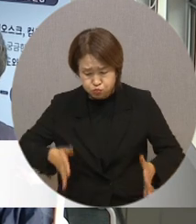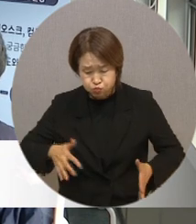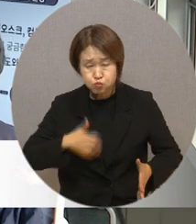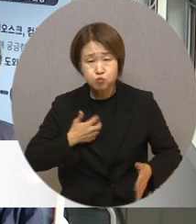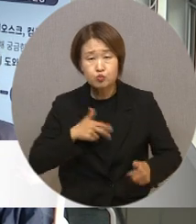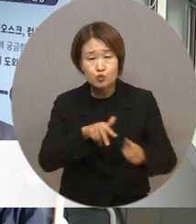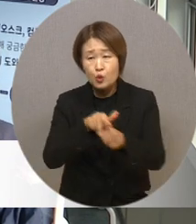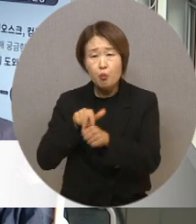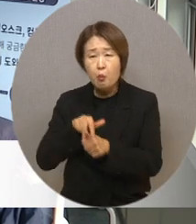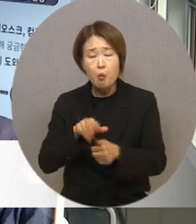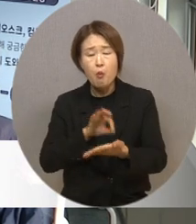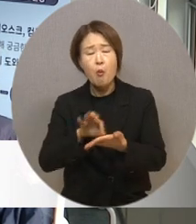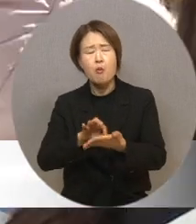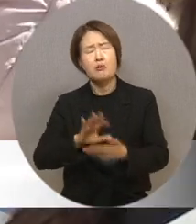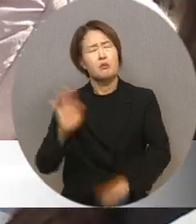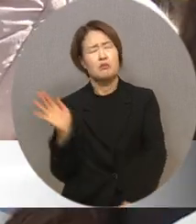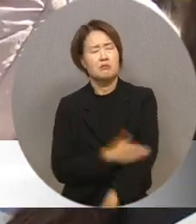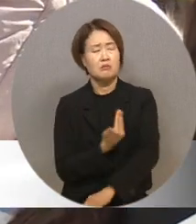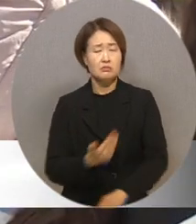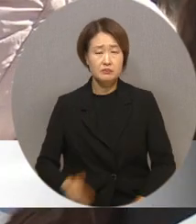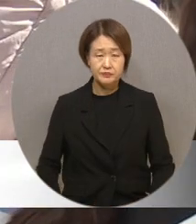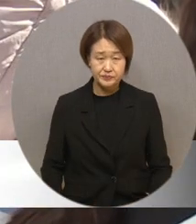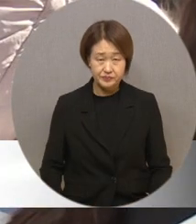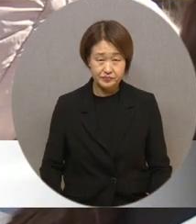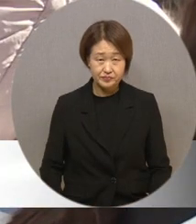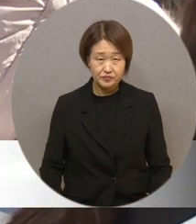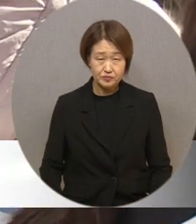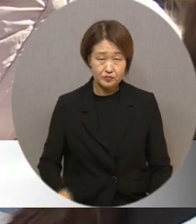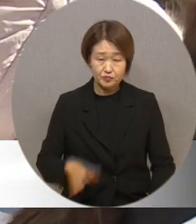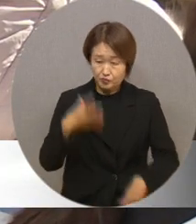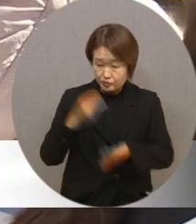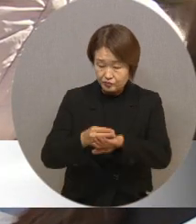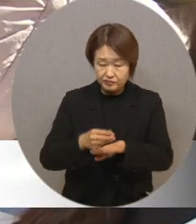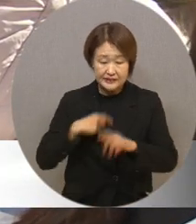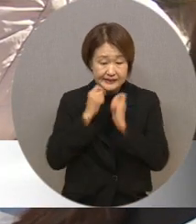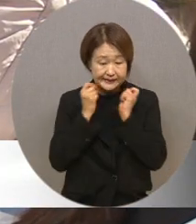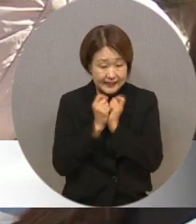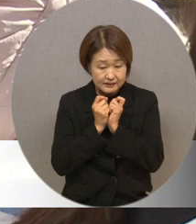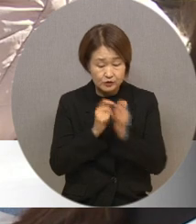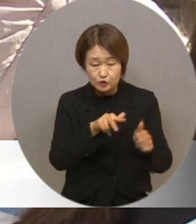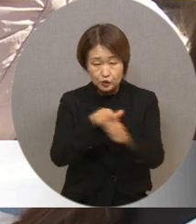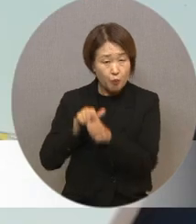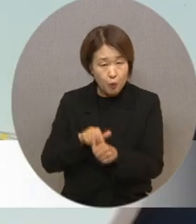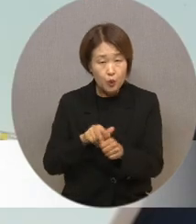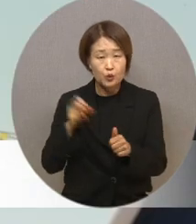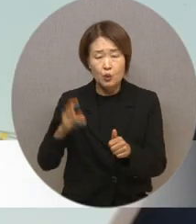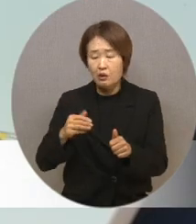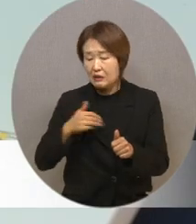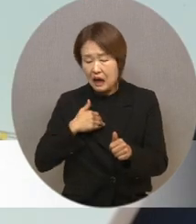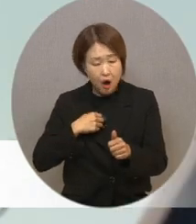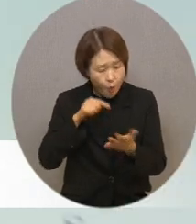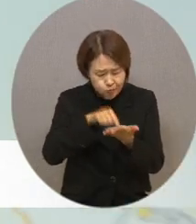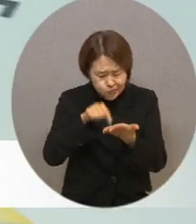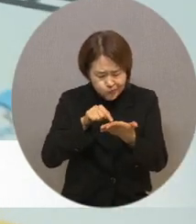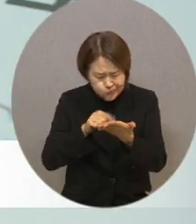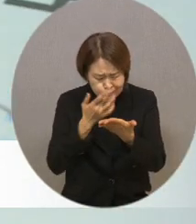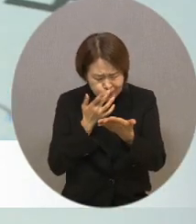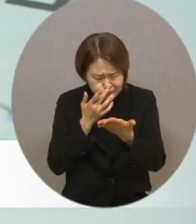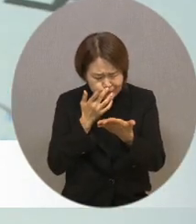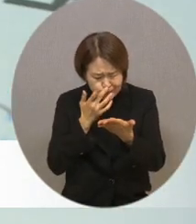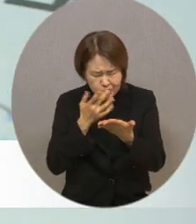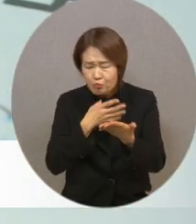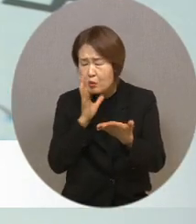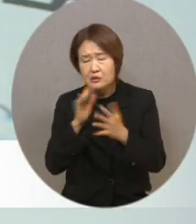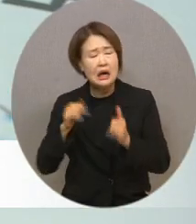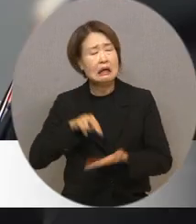정보를 이용하지 못합니다. 설치부터 개인정보 입력까지 고령의 사용자에게는 또 다른 장벽으로